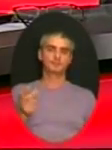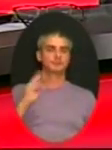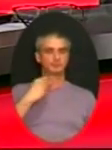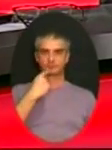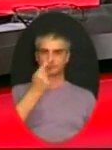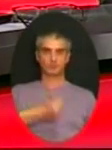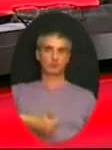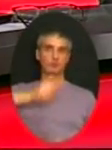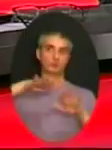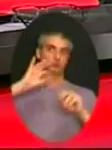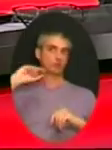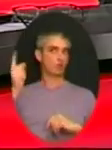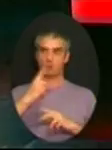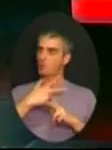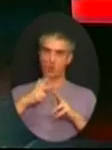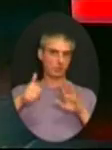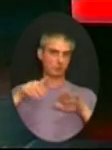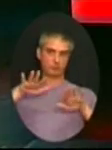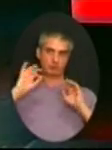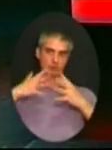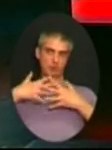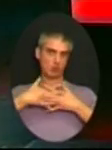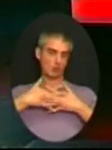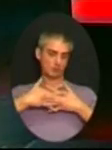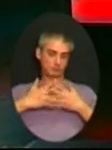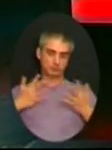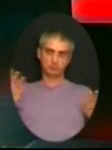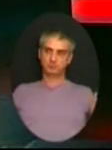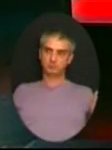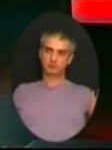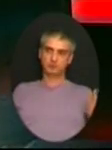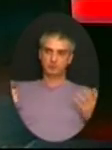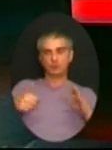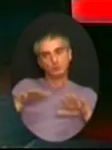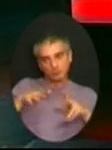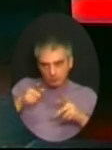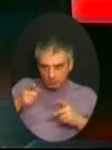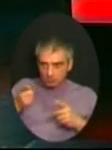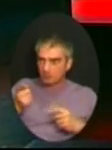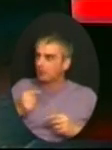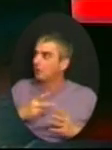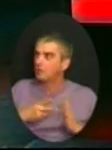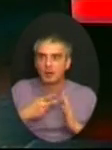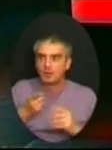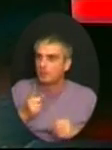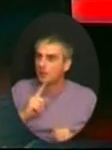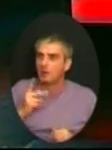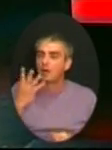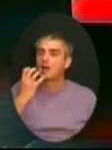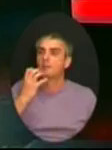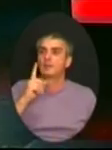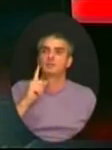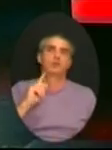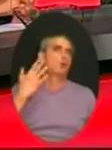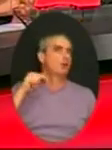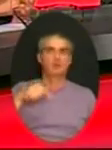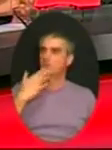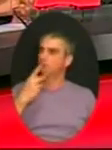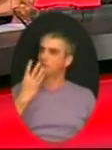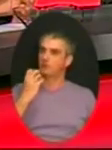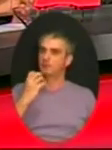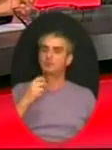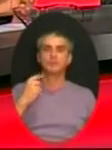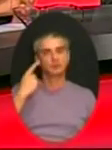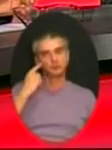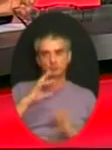להזכיר שהוא ראש ממשלה של כולם, הוא לא רק ראש הממשלה של הקואליציה, הוא ראש ממשלה של מדינת ישראל. פעם שנייה במושב הזה. לא היה במושב הזה דיון 40